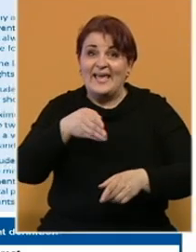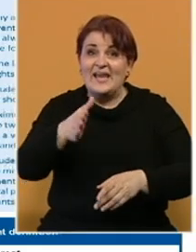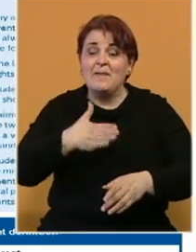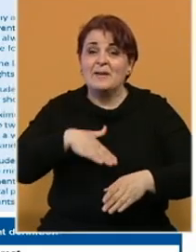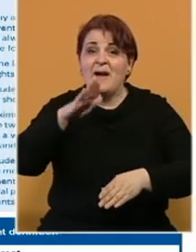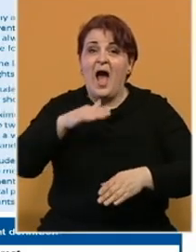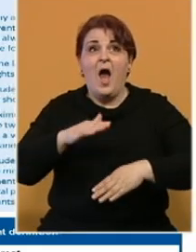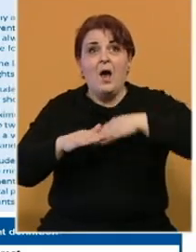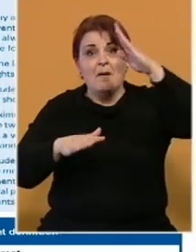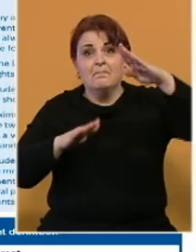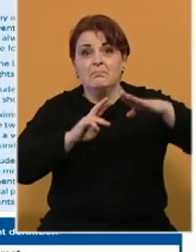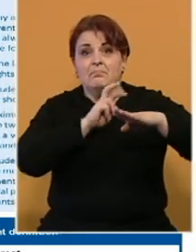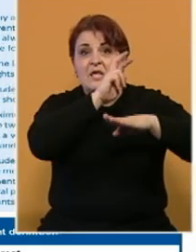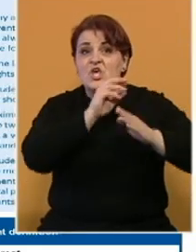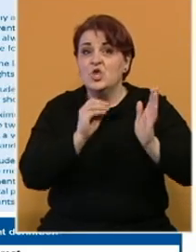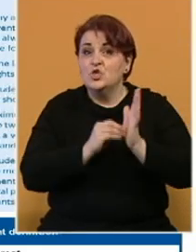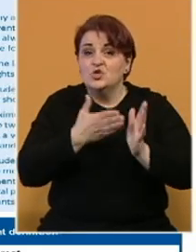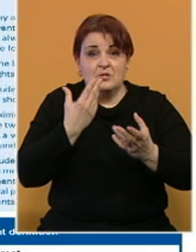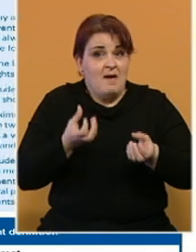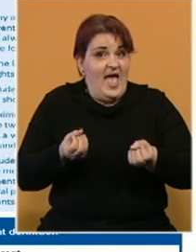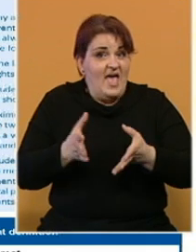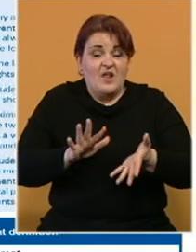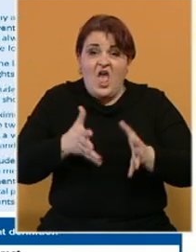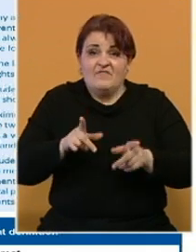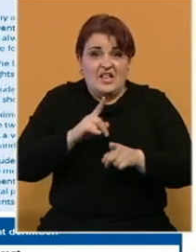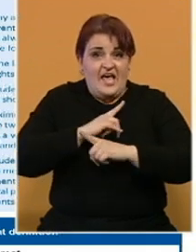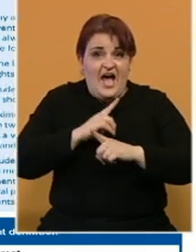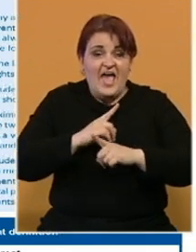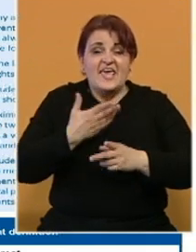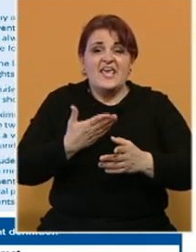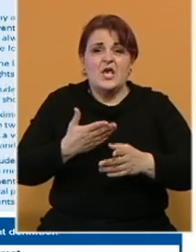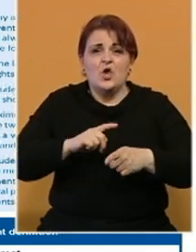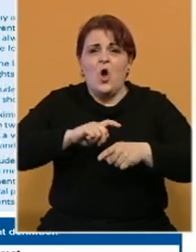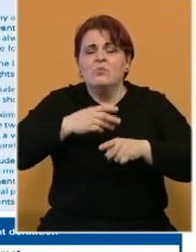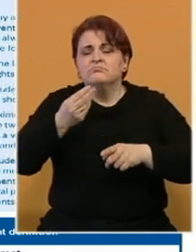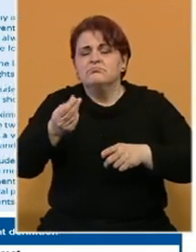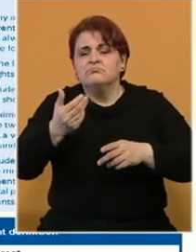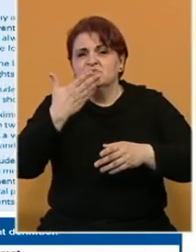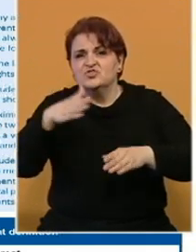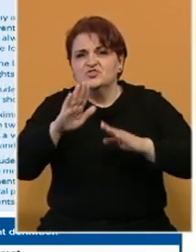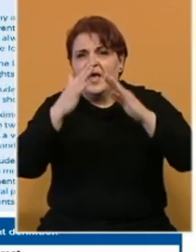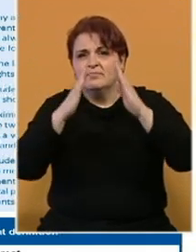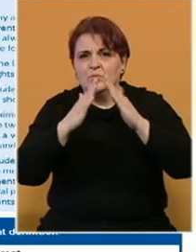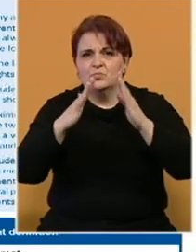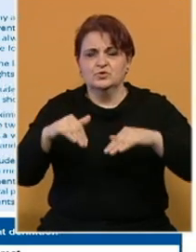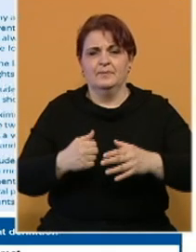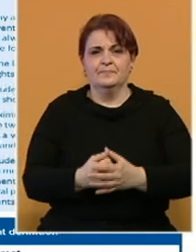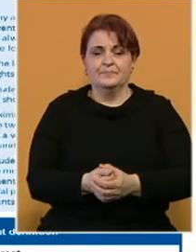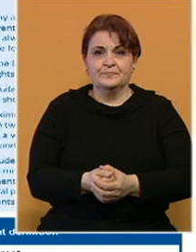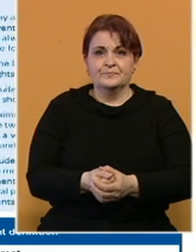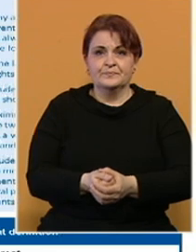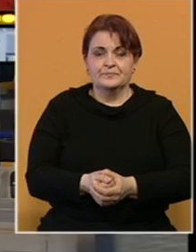krenu prema višim predjelima. Još nema informacija o eventualnim žrtvama ni o materijalnoj šteti.